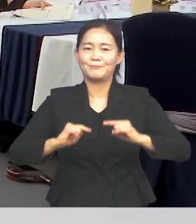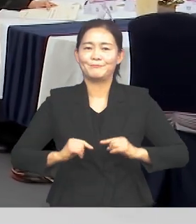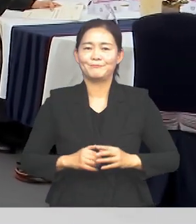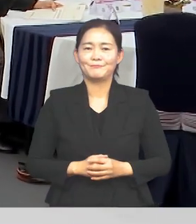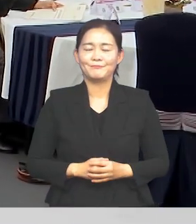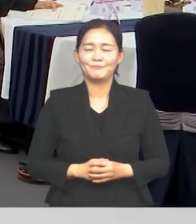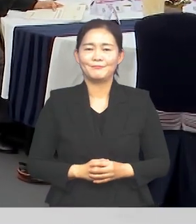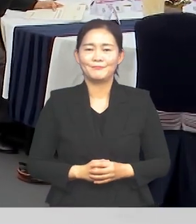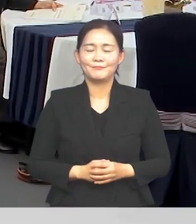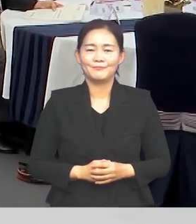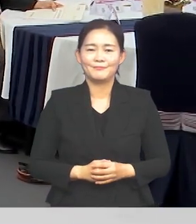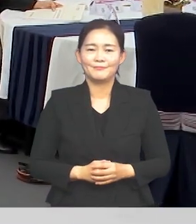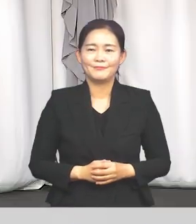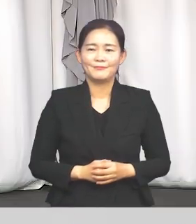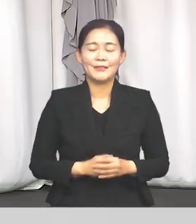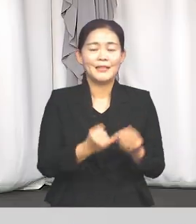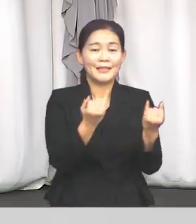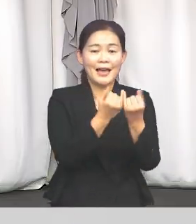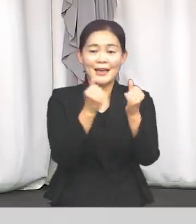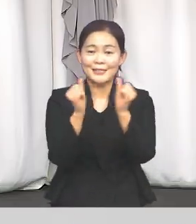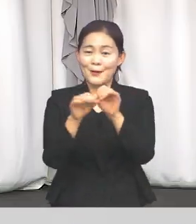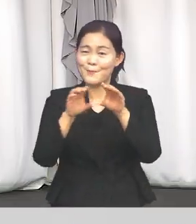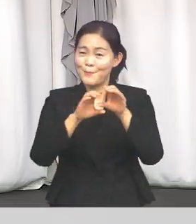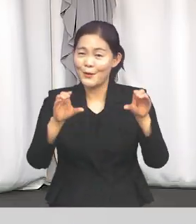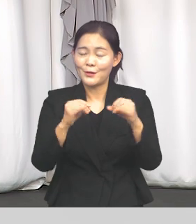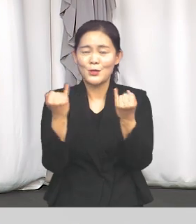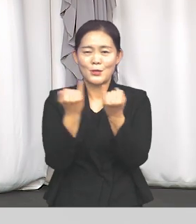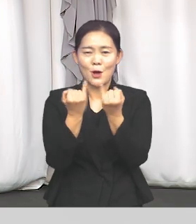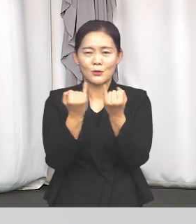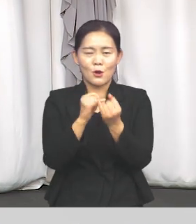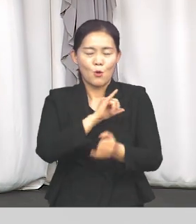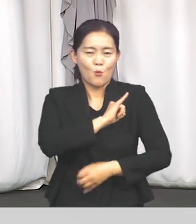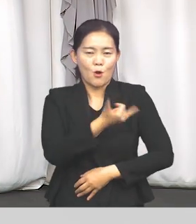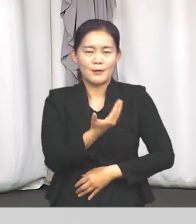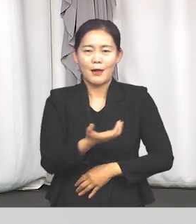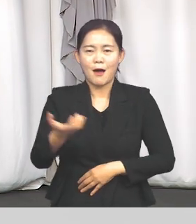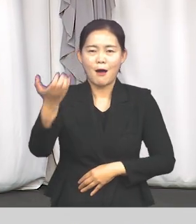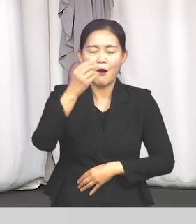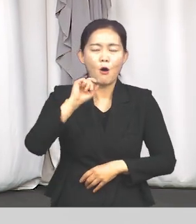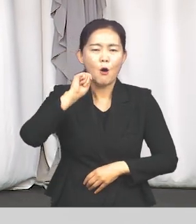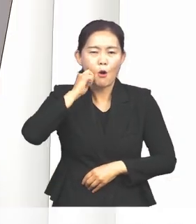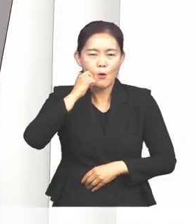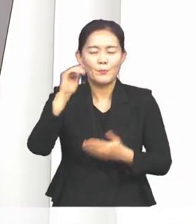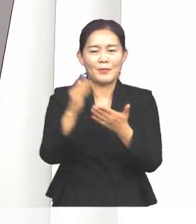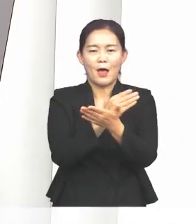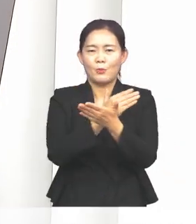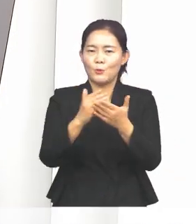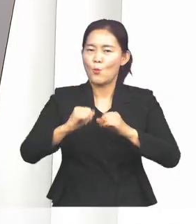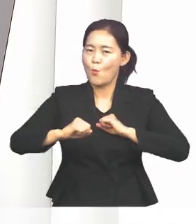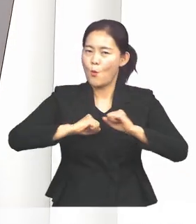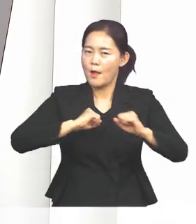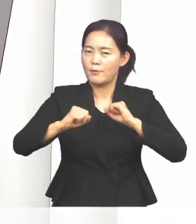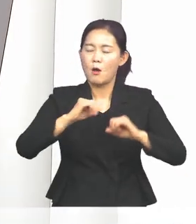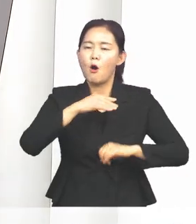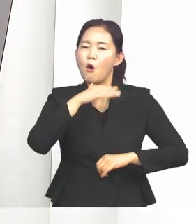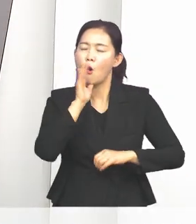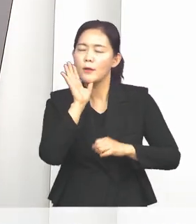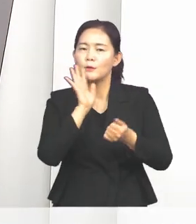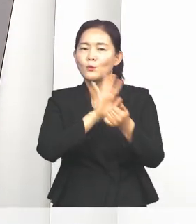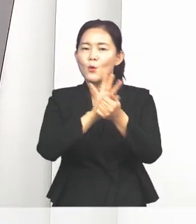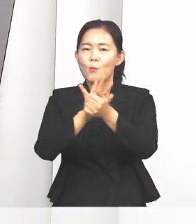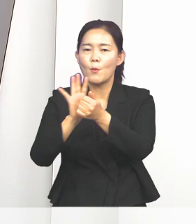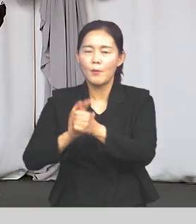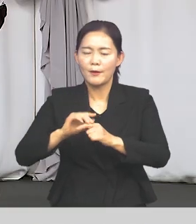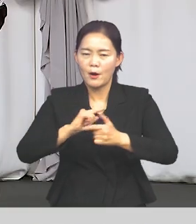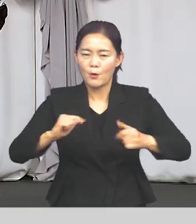80여 명이 참석했습니다. 이 시장은 양성평등과 여성의 권익 향상, 어려운 이웃을 위한 나눔 활동, 어르신